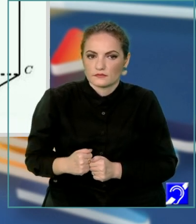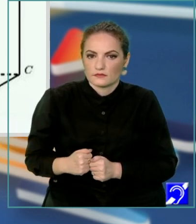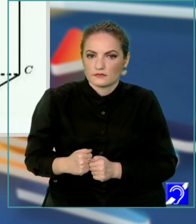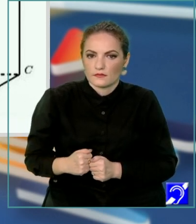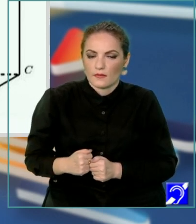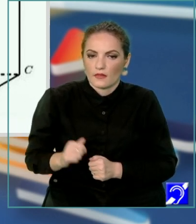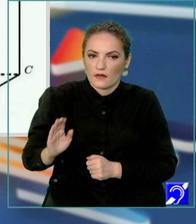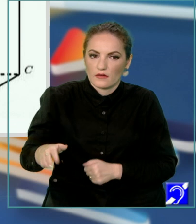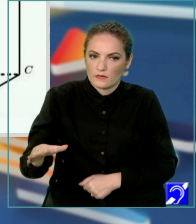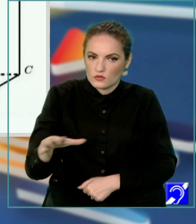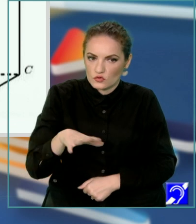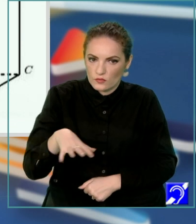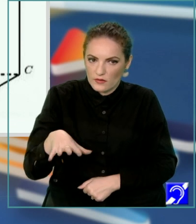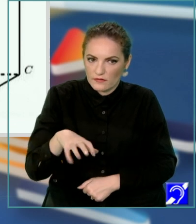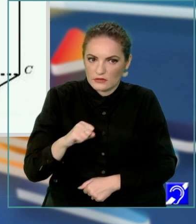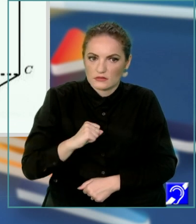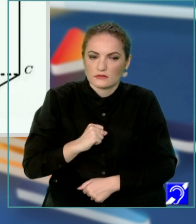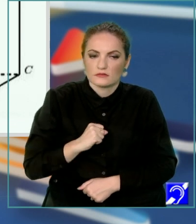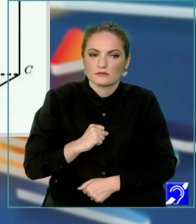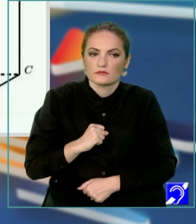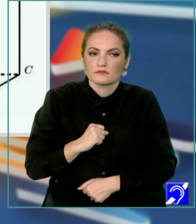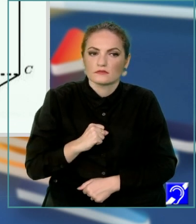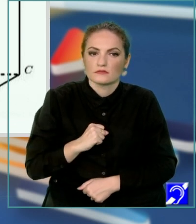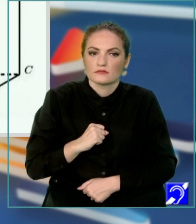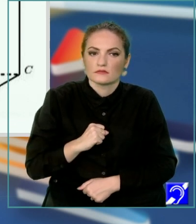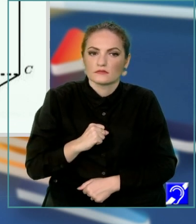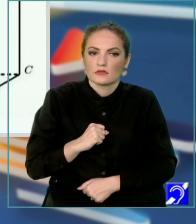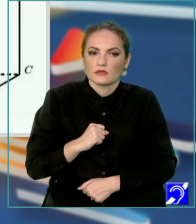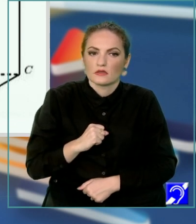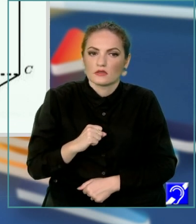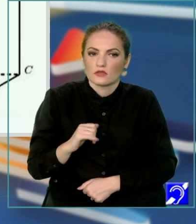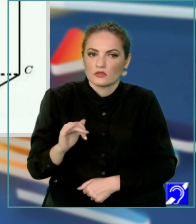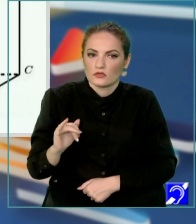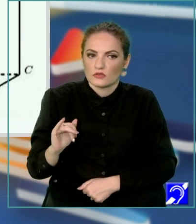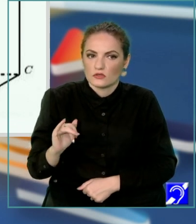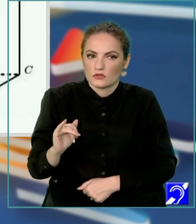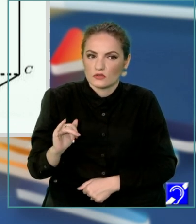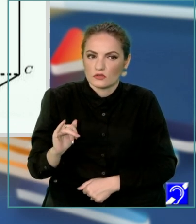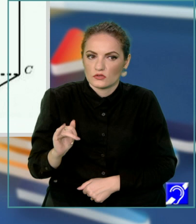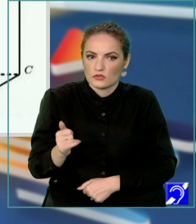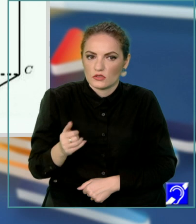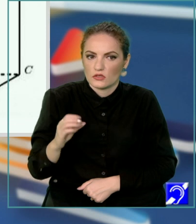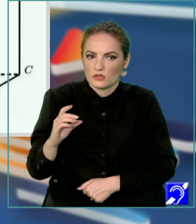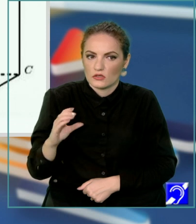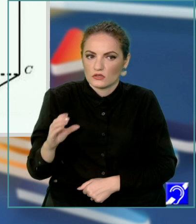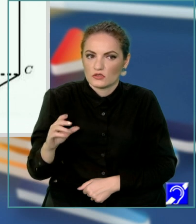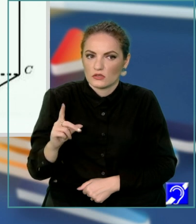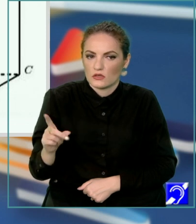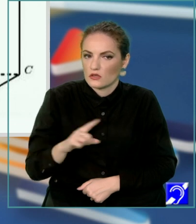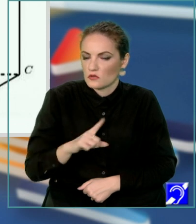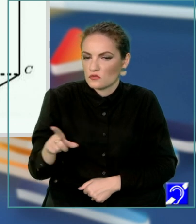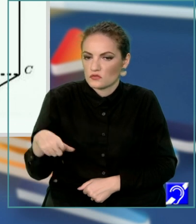suprafață nu putem lua în considerare răspunsurile c și d ca fiind corecte în